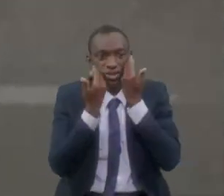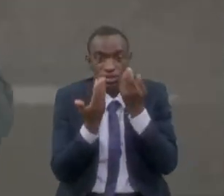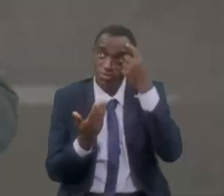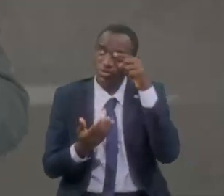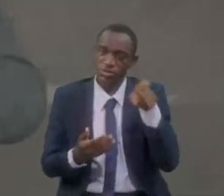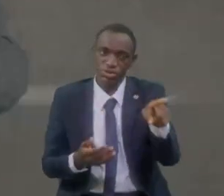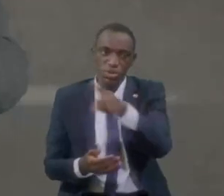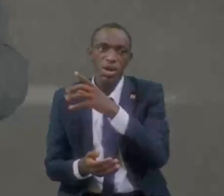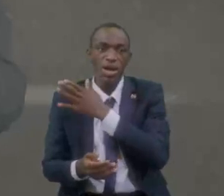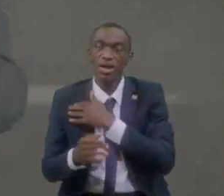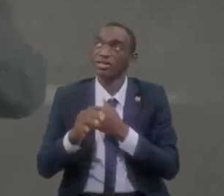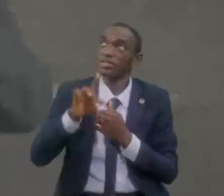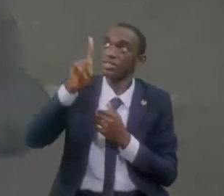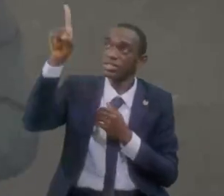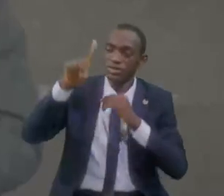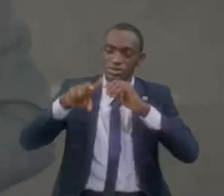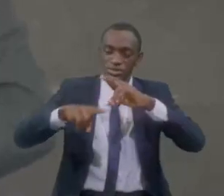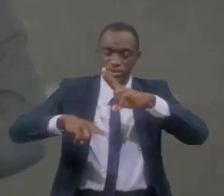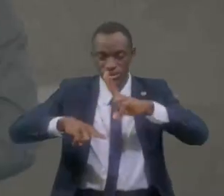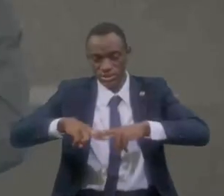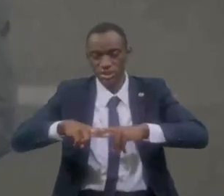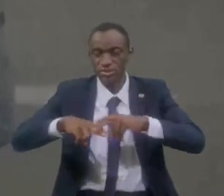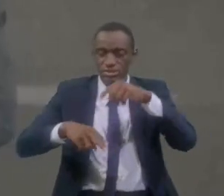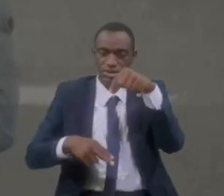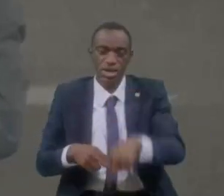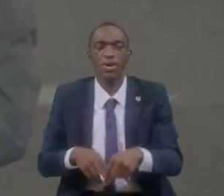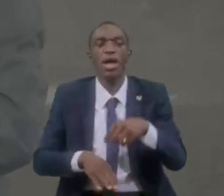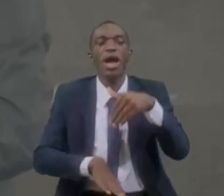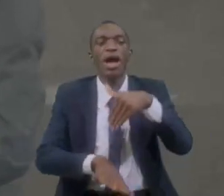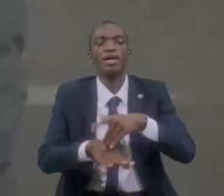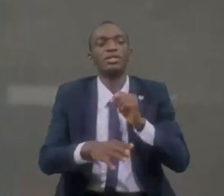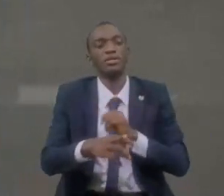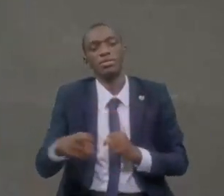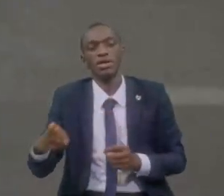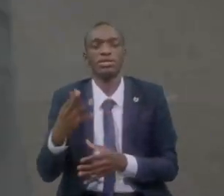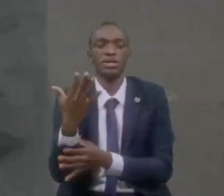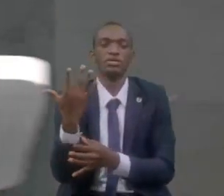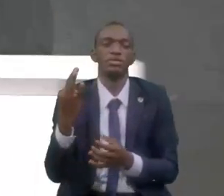assis à la droite du trône de Dieu.